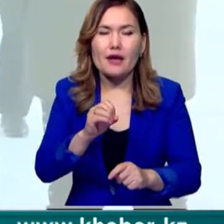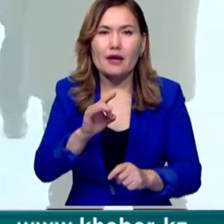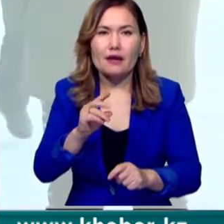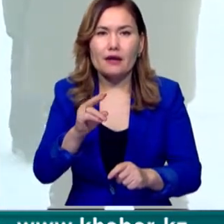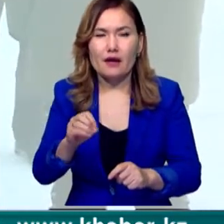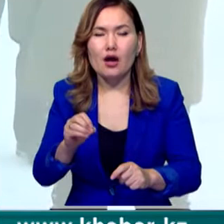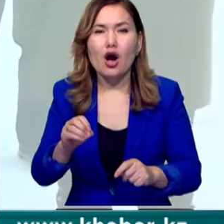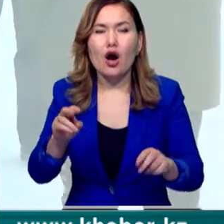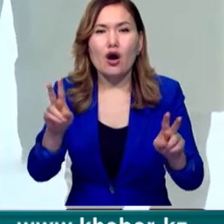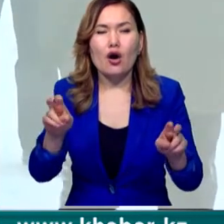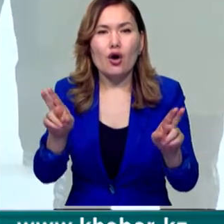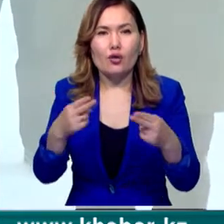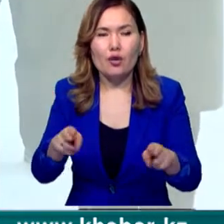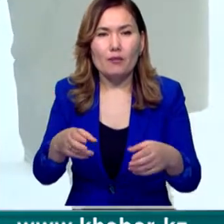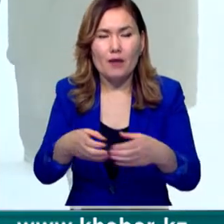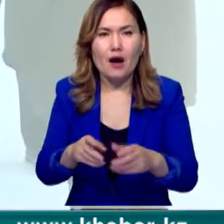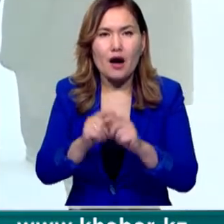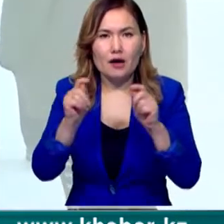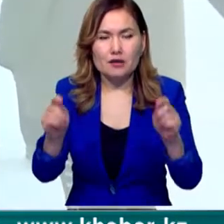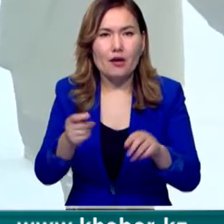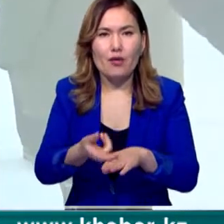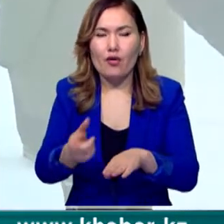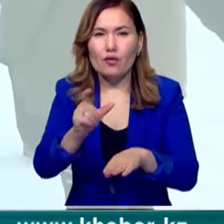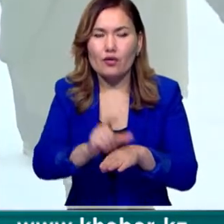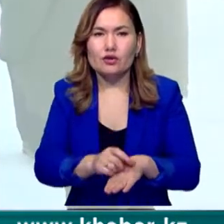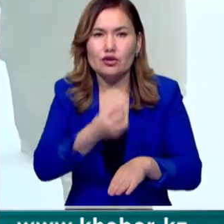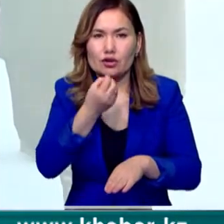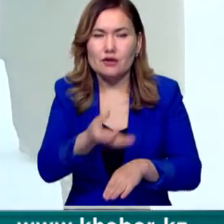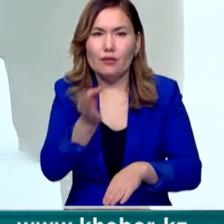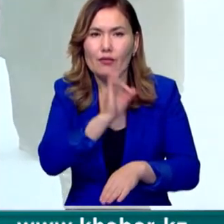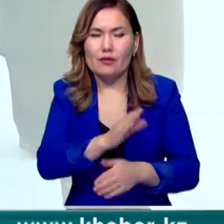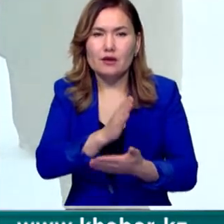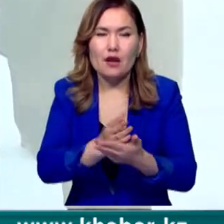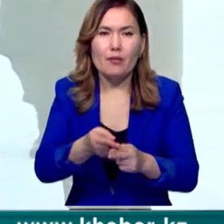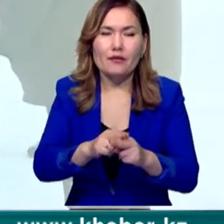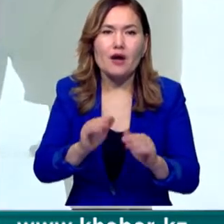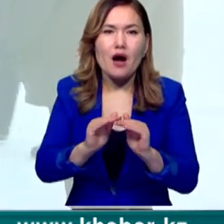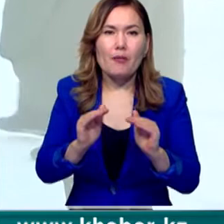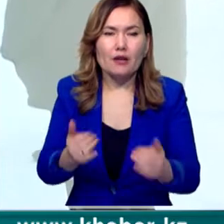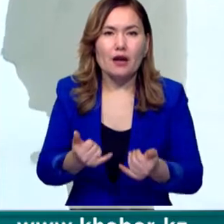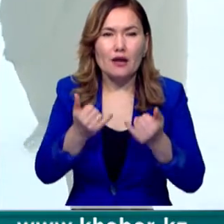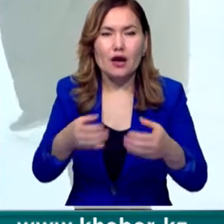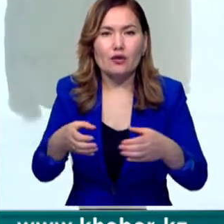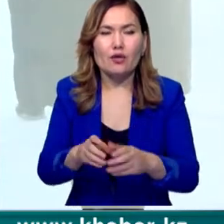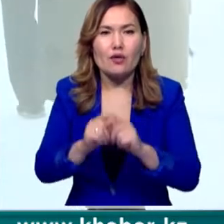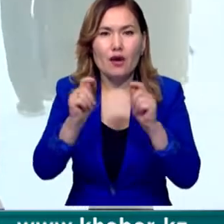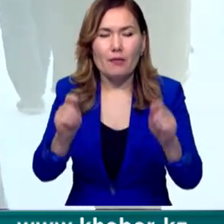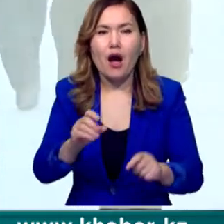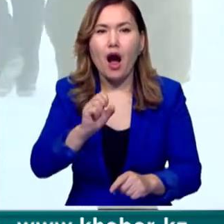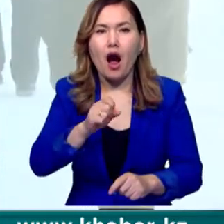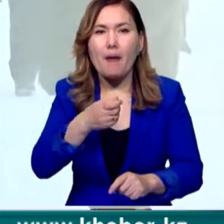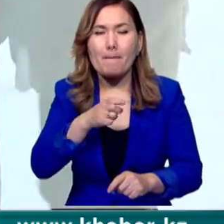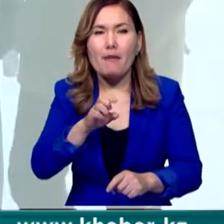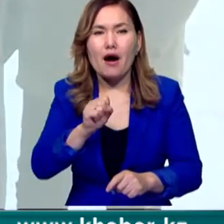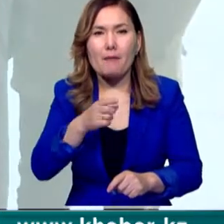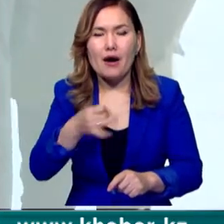еріктілер клубының аты World Team деп аталынады. Осы еріктілер клубының ашылуына байланысты және де Абай Құнанбайұлының 175